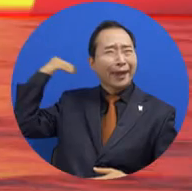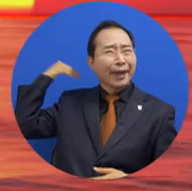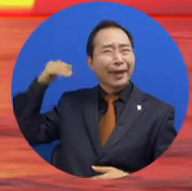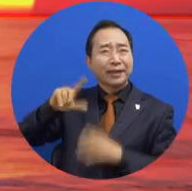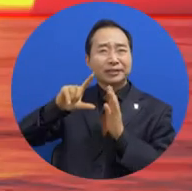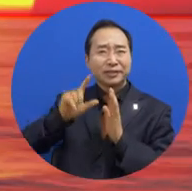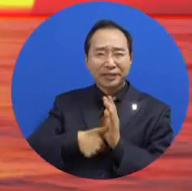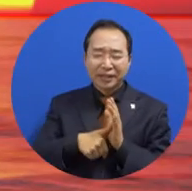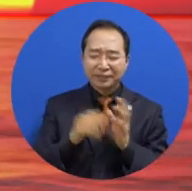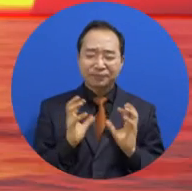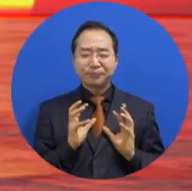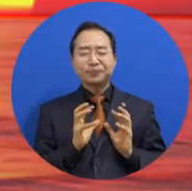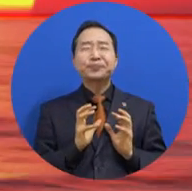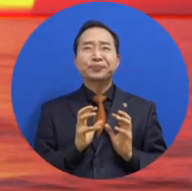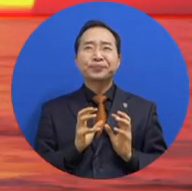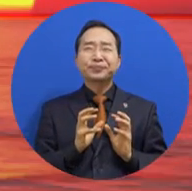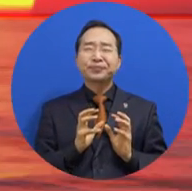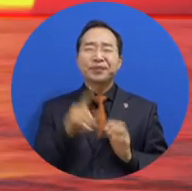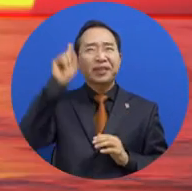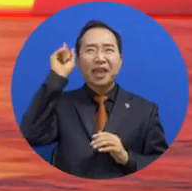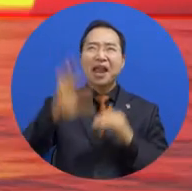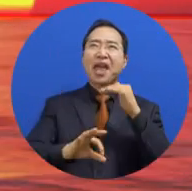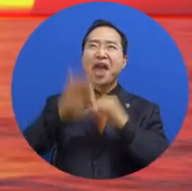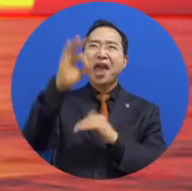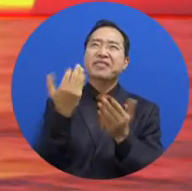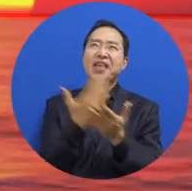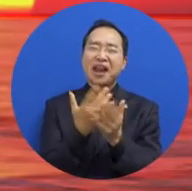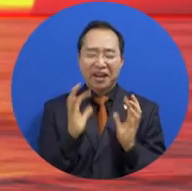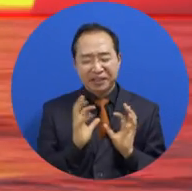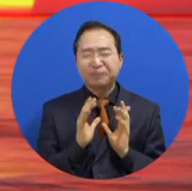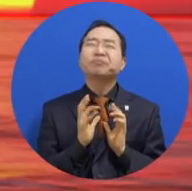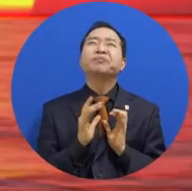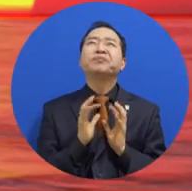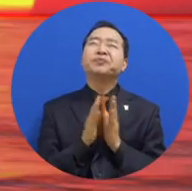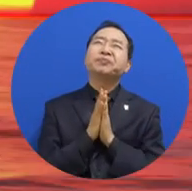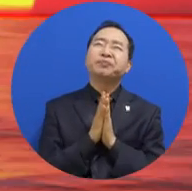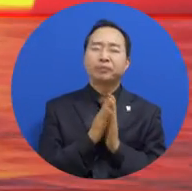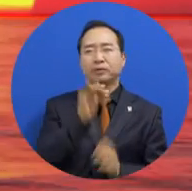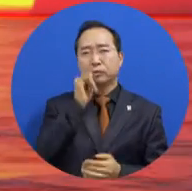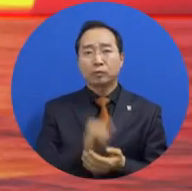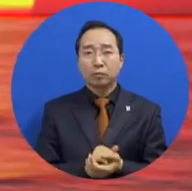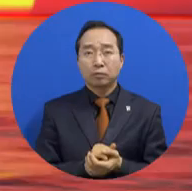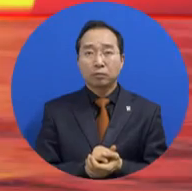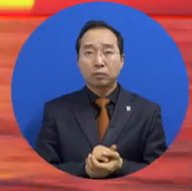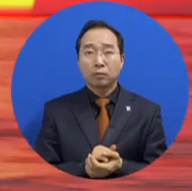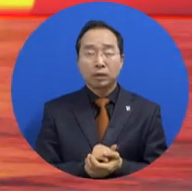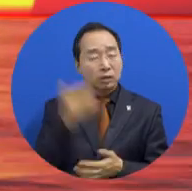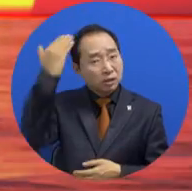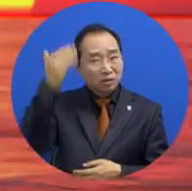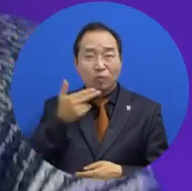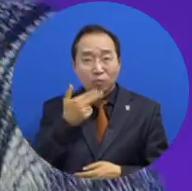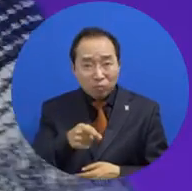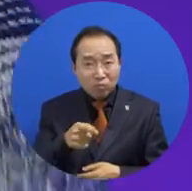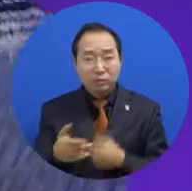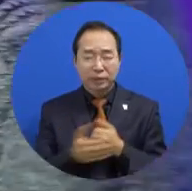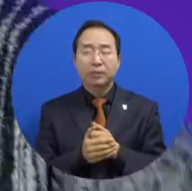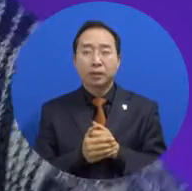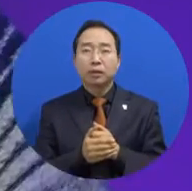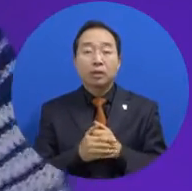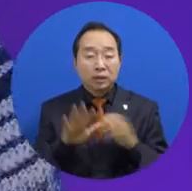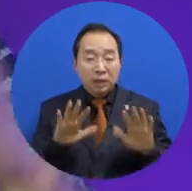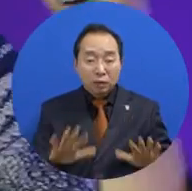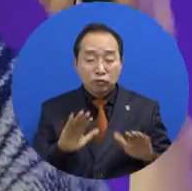해달라고 그 석양이 지는 바닷가에서 기도를 했어요. 내일 해가 뜬다는 보장이 없잖아요. 근데